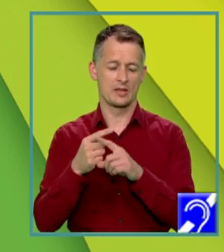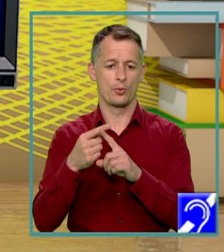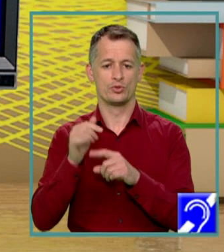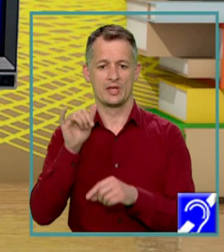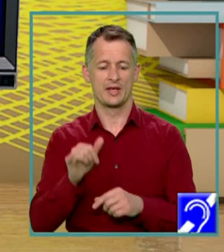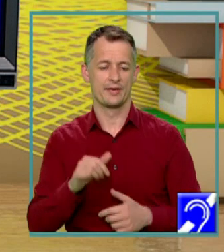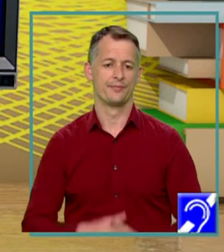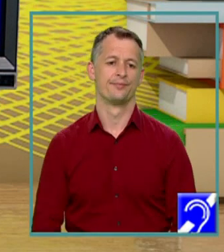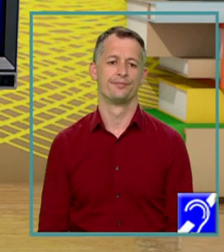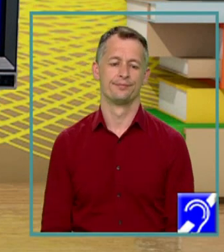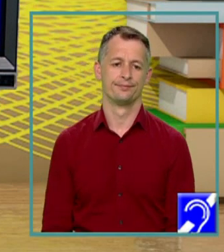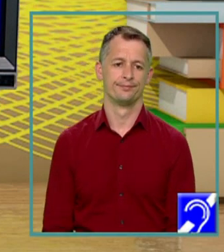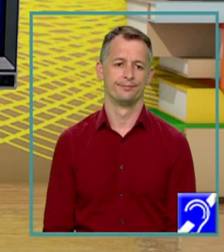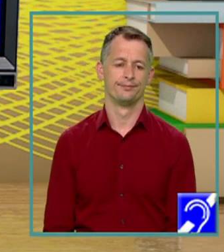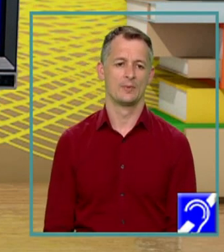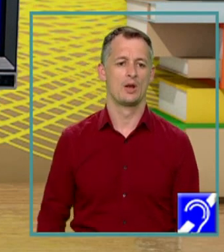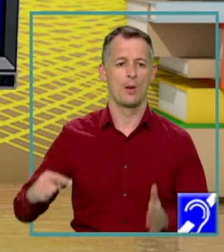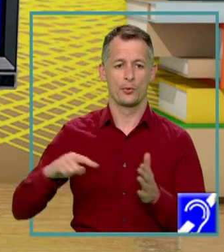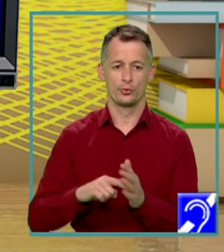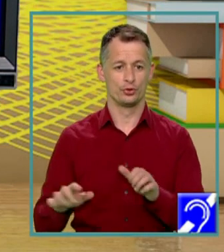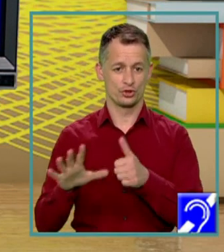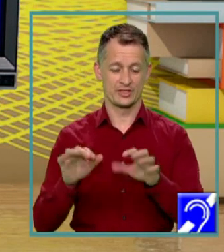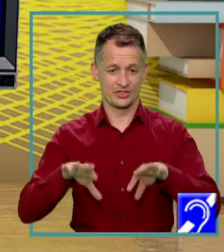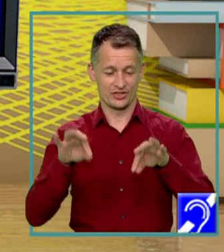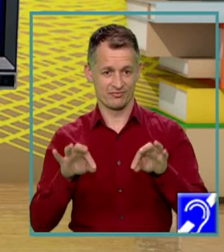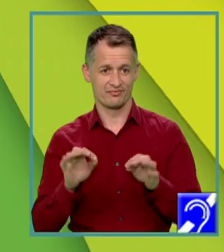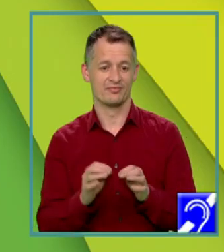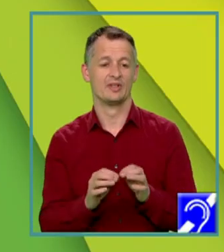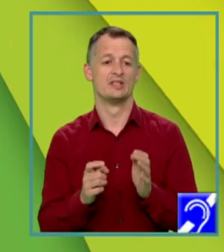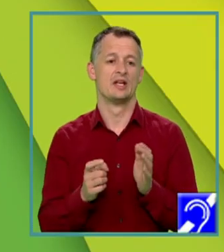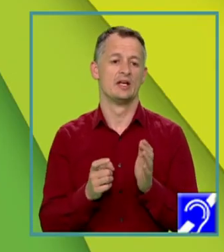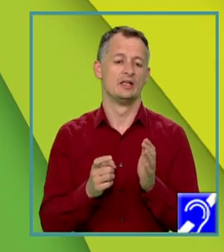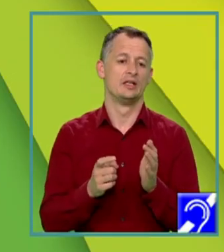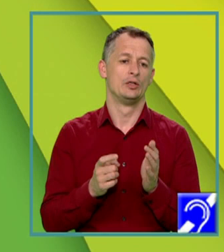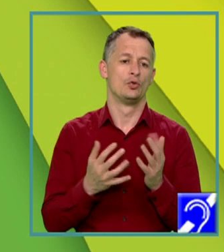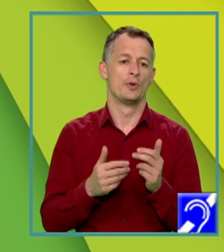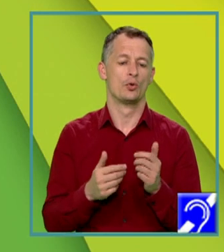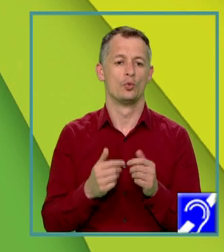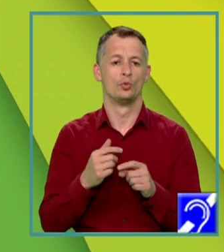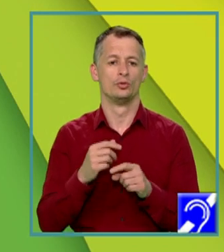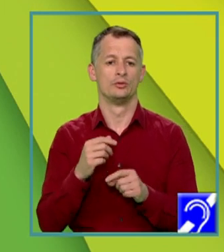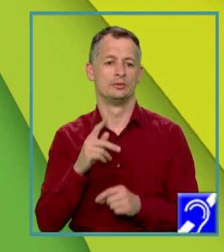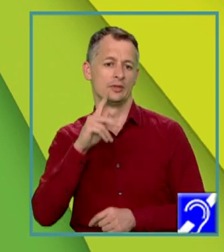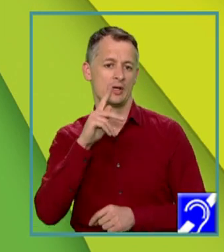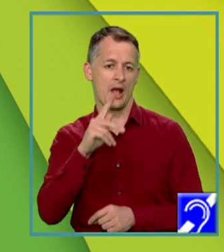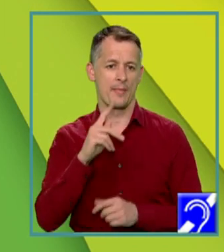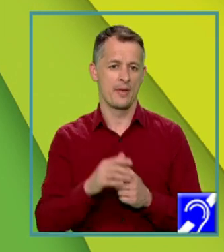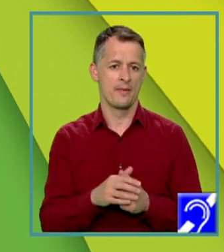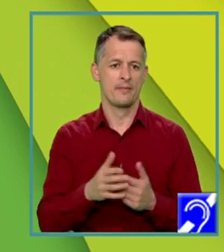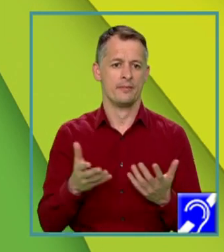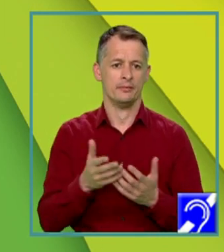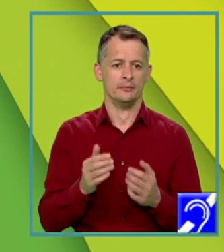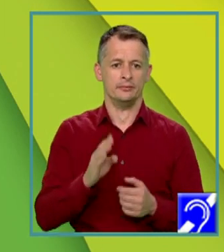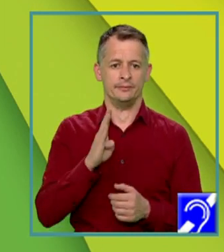y la punctul 6 se cere determinarea numărului întreg k pentru care vede 1 minus 2 înmulțit